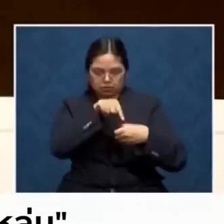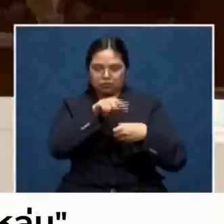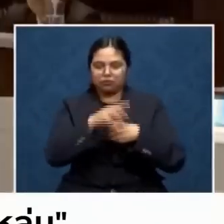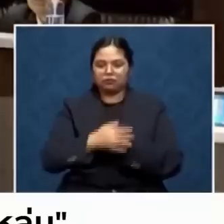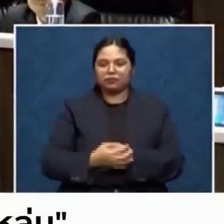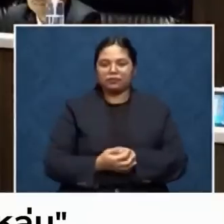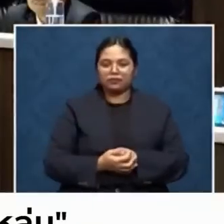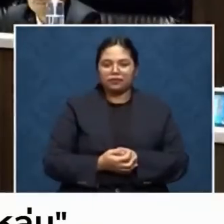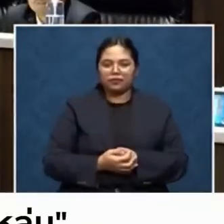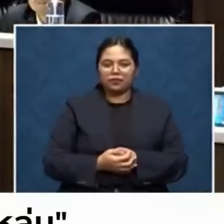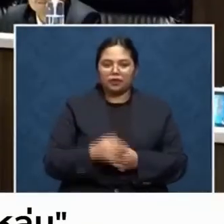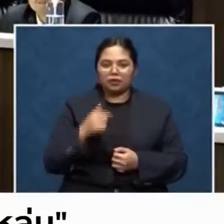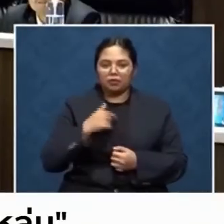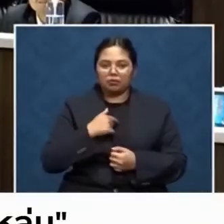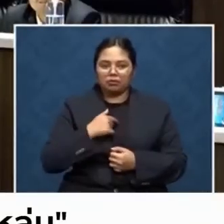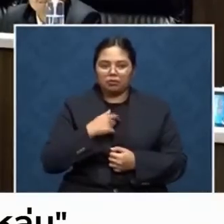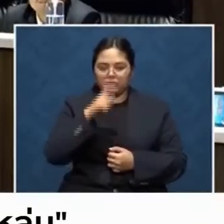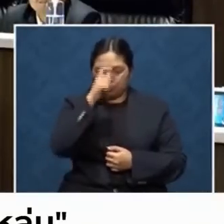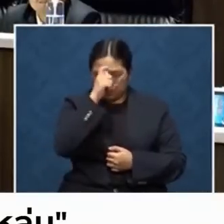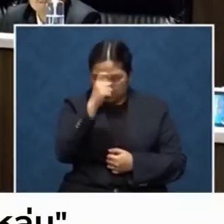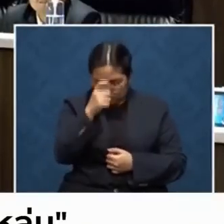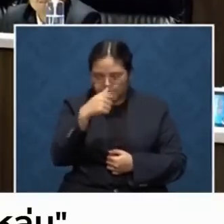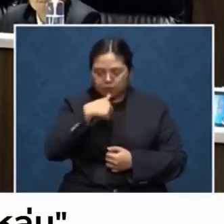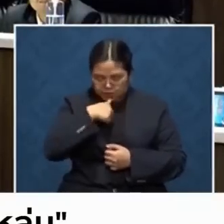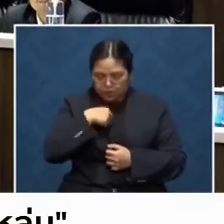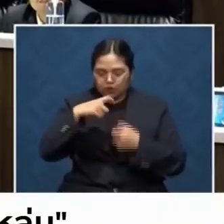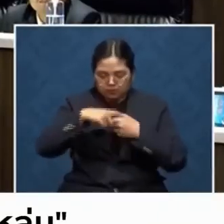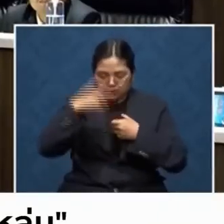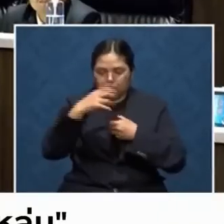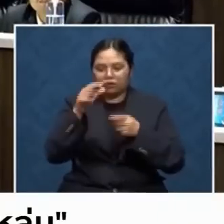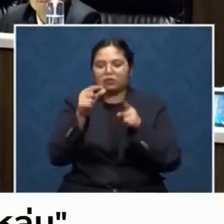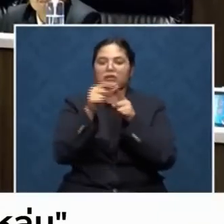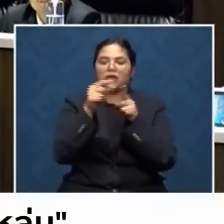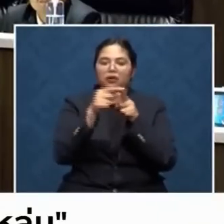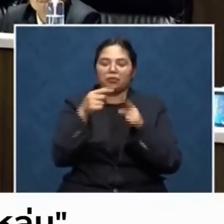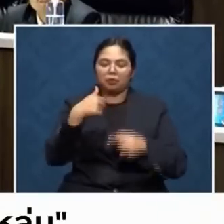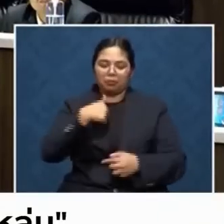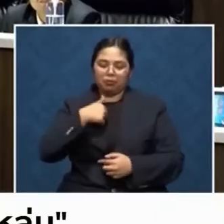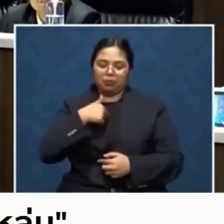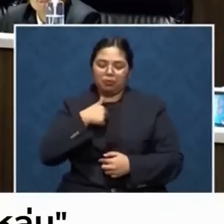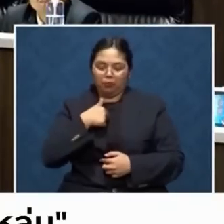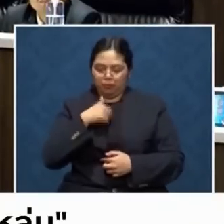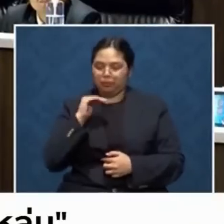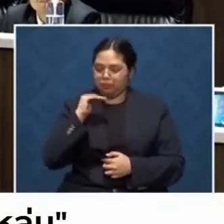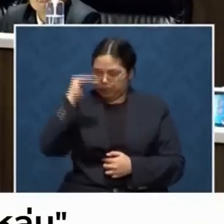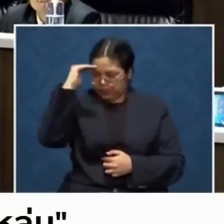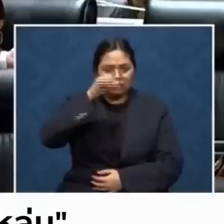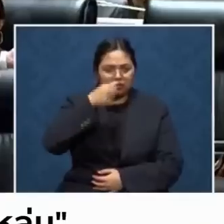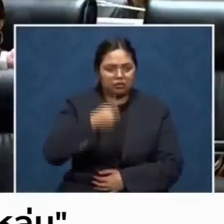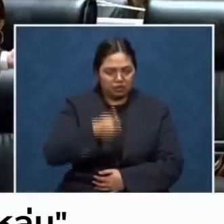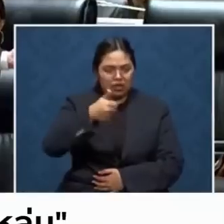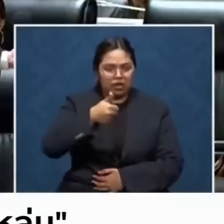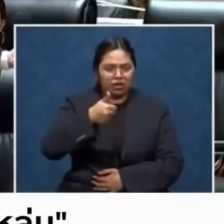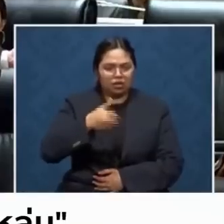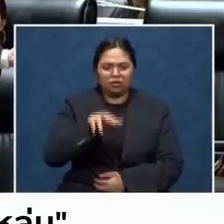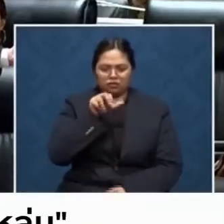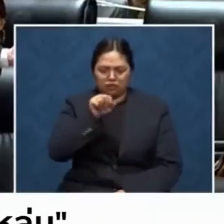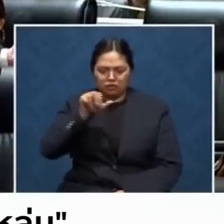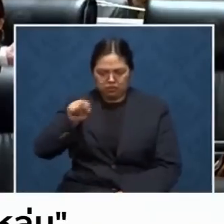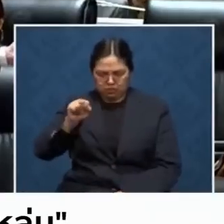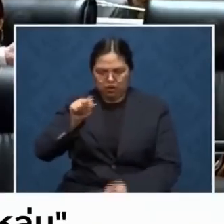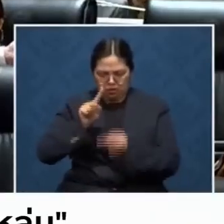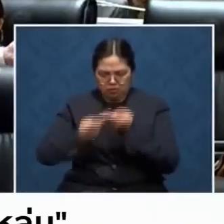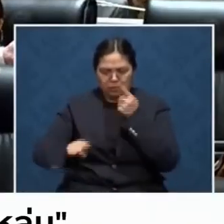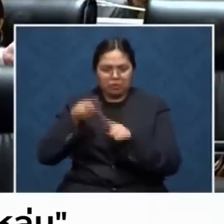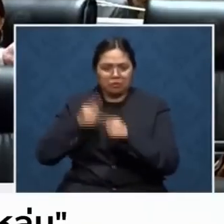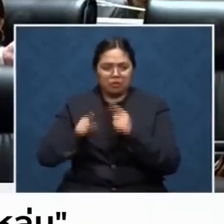นะครับ ผมเคารพท่านประธานครับผมขอถอนคำว่าสันดานผมขอแก้เป็นว่าผมไม่เคยมีพี่ชายแบบนี้ก็แล้วกันครับ ครับ ค่ะและหลังจ